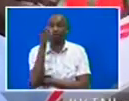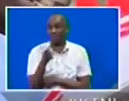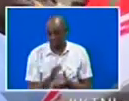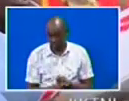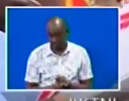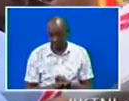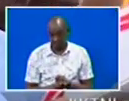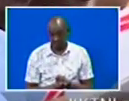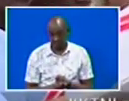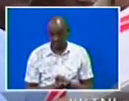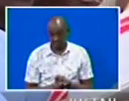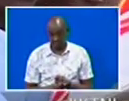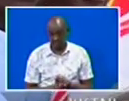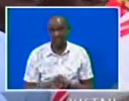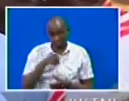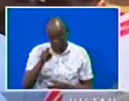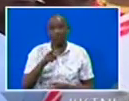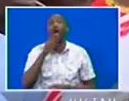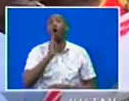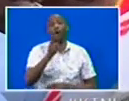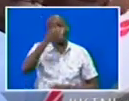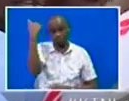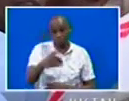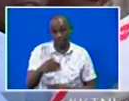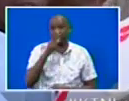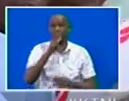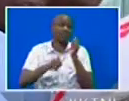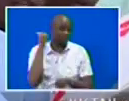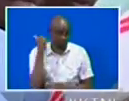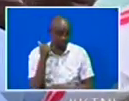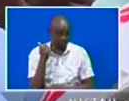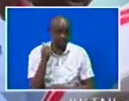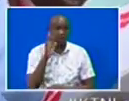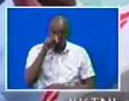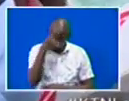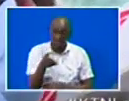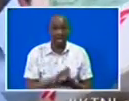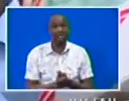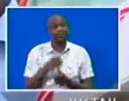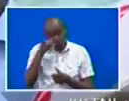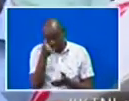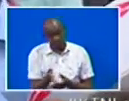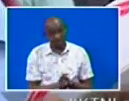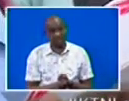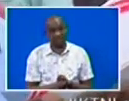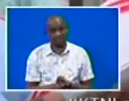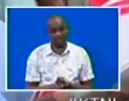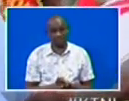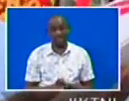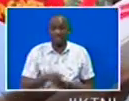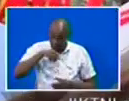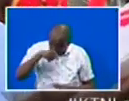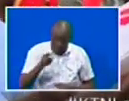ndio wakawaamulisha wasimame, wakakataa, na ni katika ile kaeka. Kwa sababu